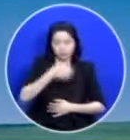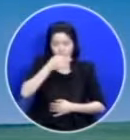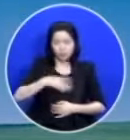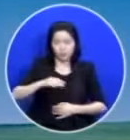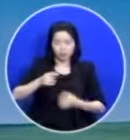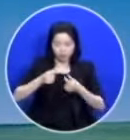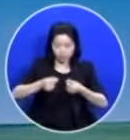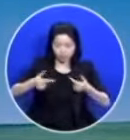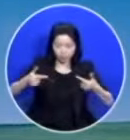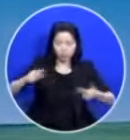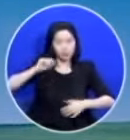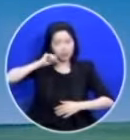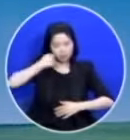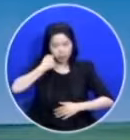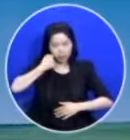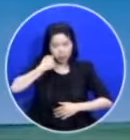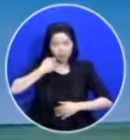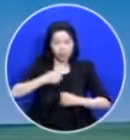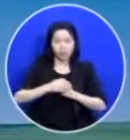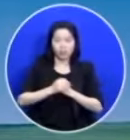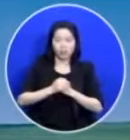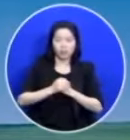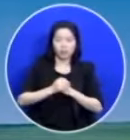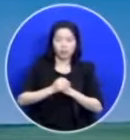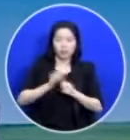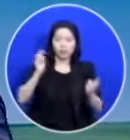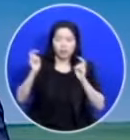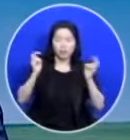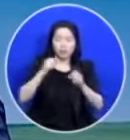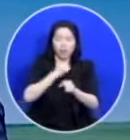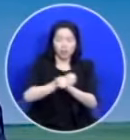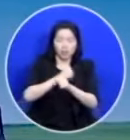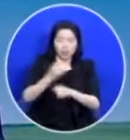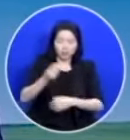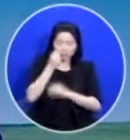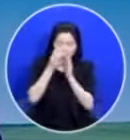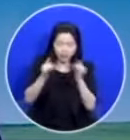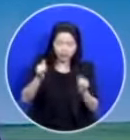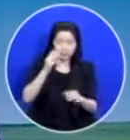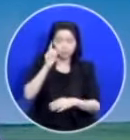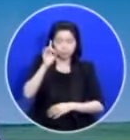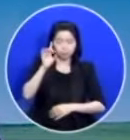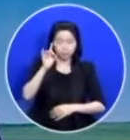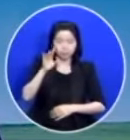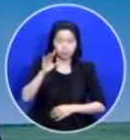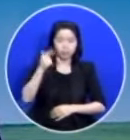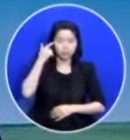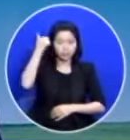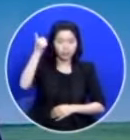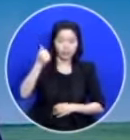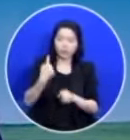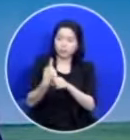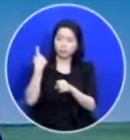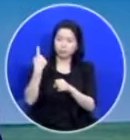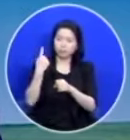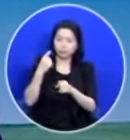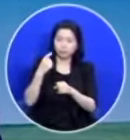어려워진다고 해요 근데 우리 기업하는 성도님 중에 한 분이 그런 말씀을 하세요 목사님 지난